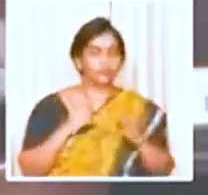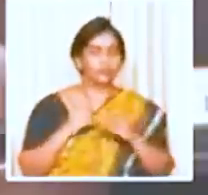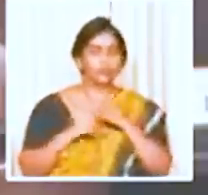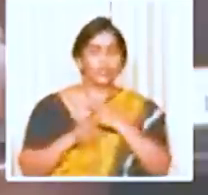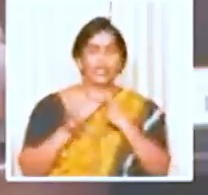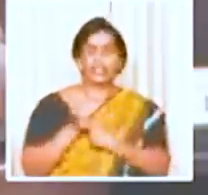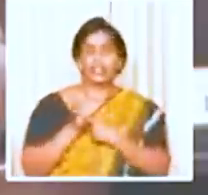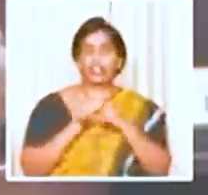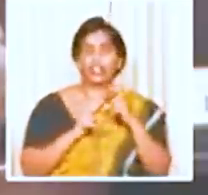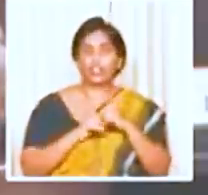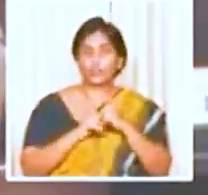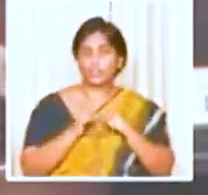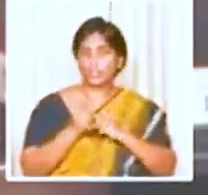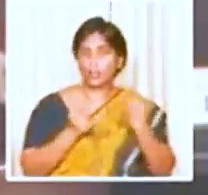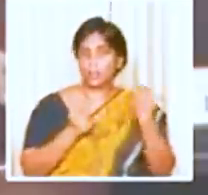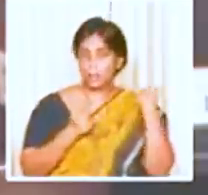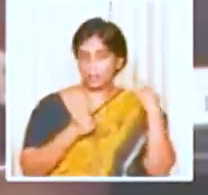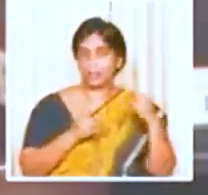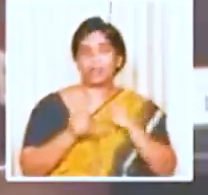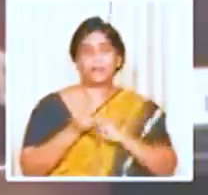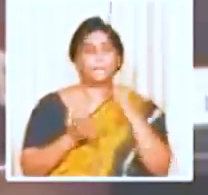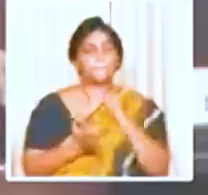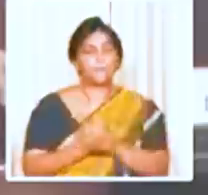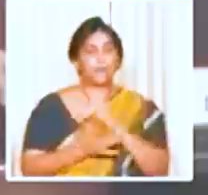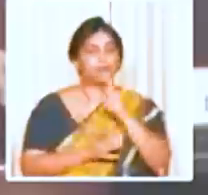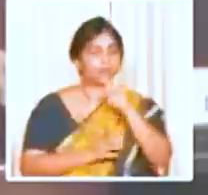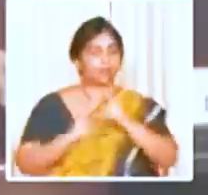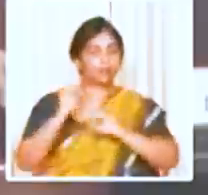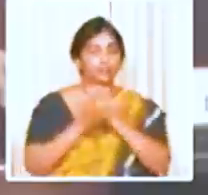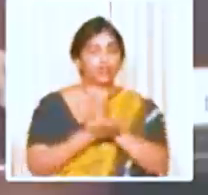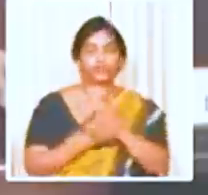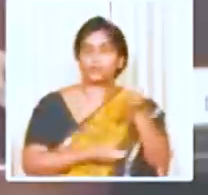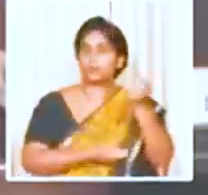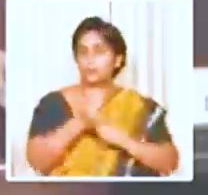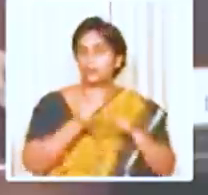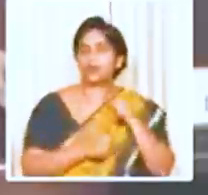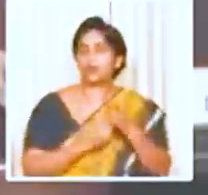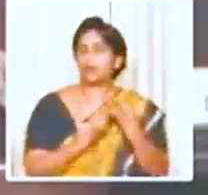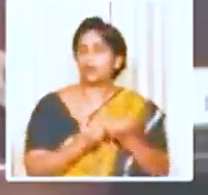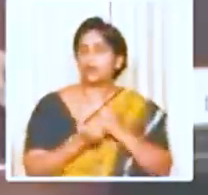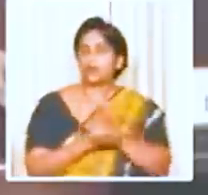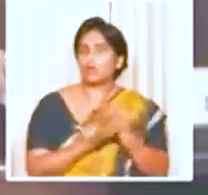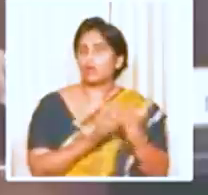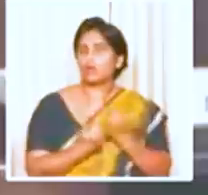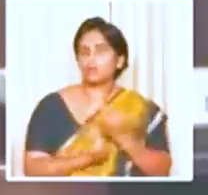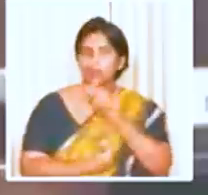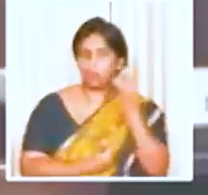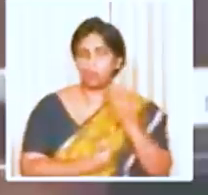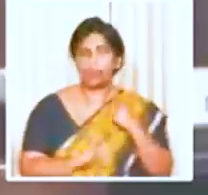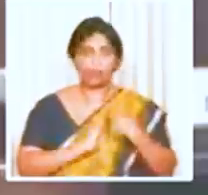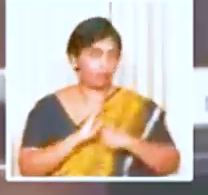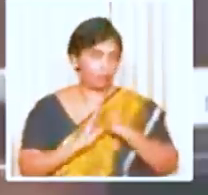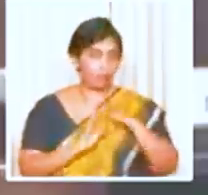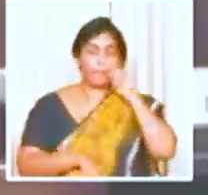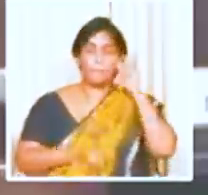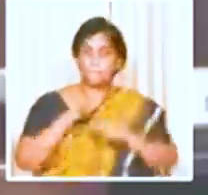எடுக்கப்படவில்லை. கடன் மறுசீரமைப்பு தொடர்பில் ஒரு வாரத்துக்குள் நாடாளுமன்றத்துக்குள் ஒரு பிரேரணையை கொண்டு வந்து ஆதரவை பெற்றுக்கொள்ள அவரால் முடியுமாயின் ஏன்